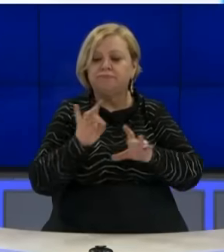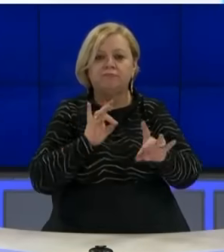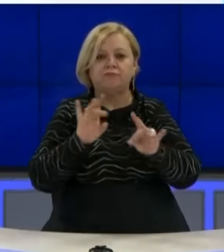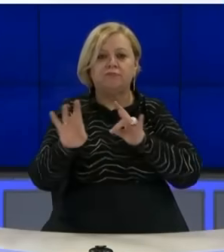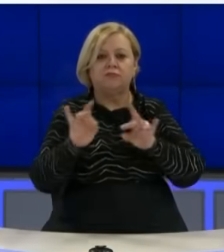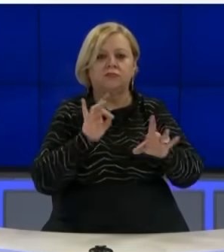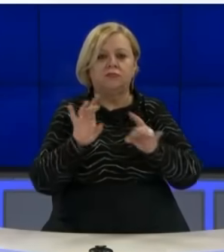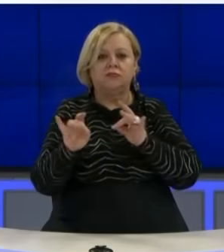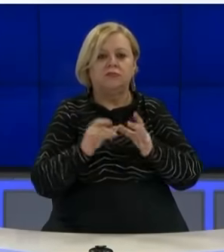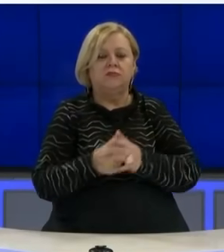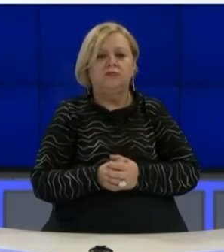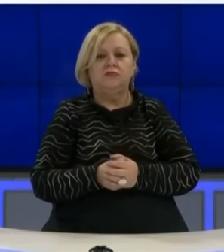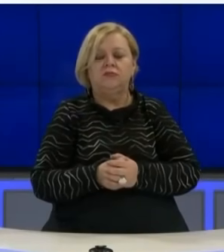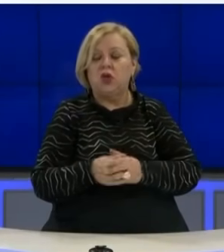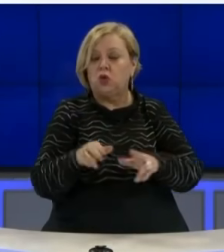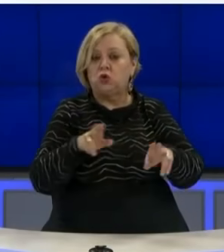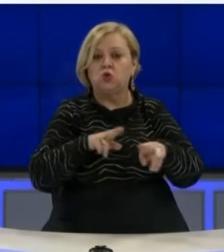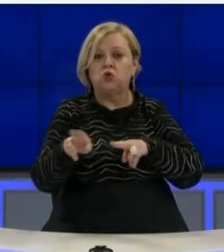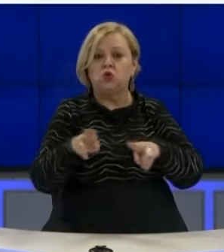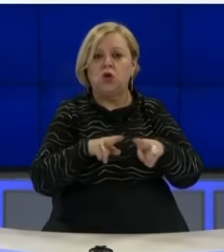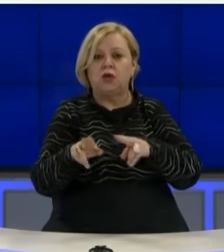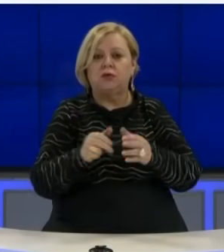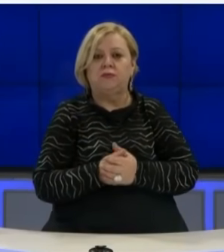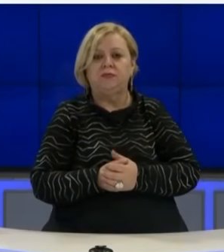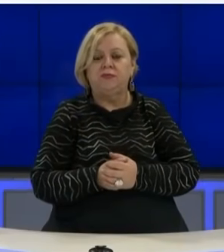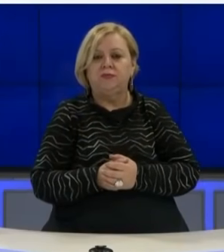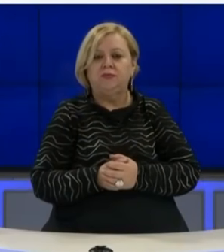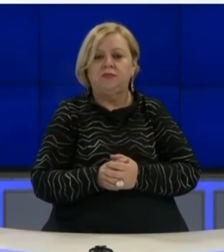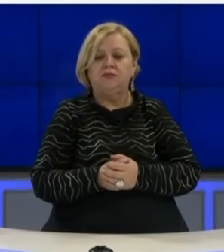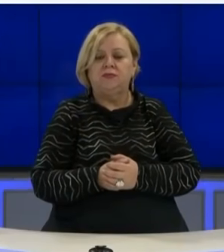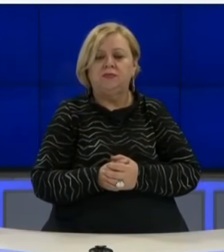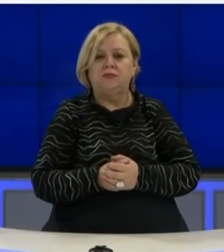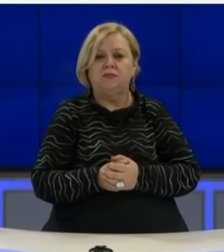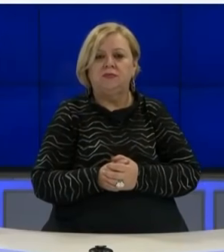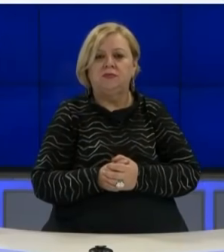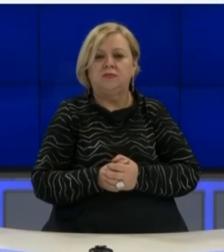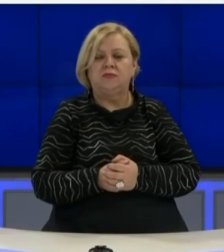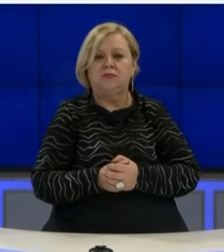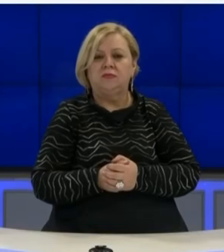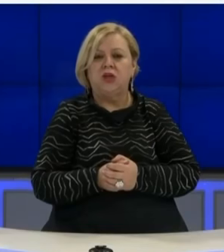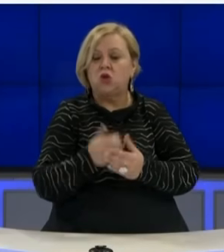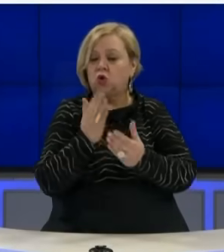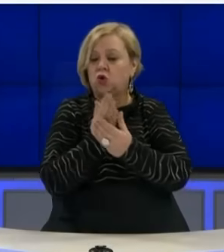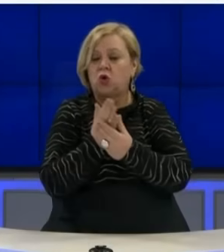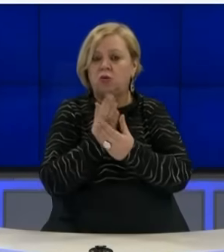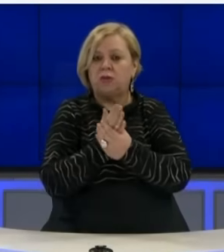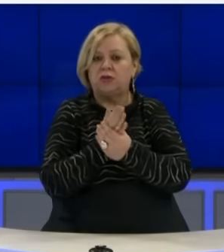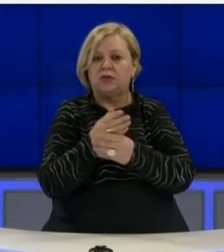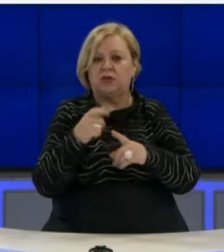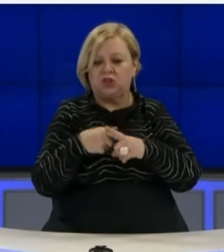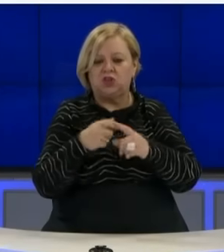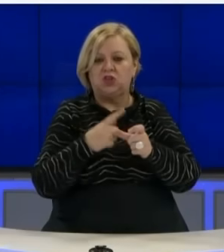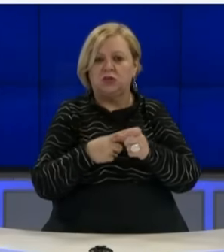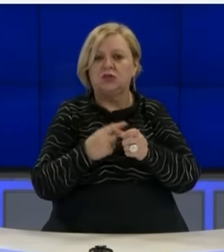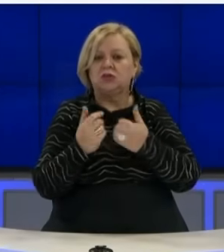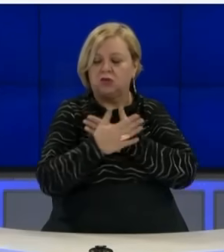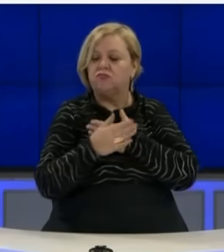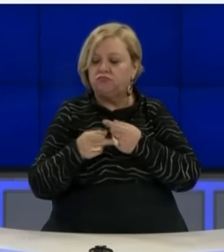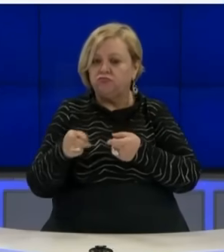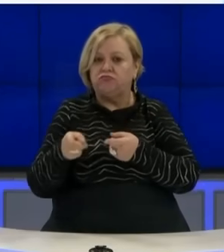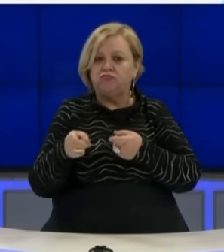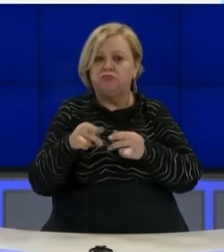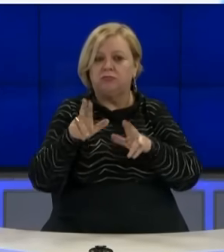nga gjykata pra KGK-ja, edhe dokument që ka edhe KQZ-ja tashmë, për kemi parë këtu